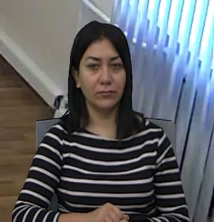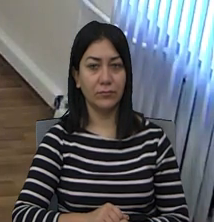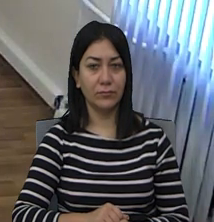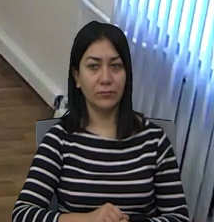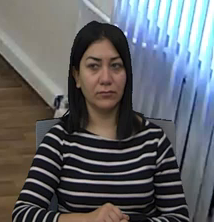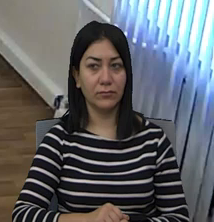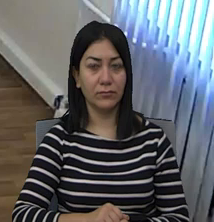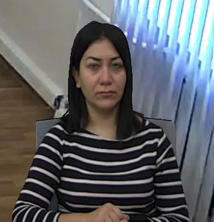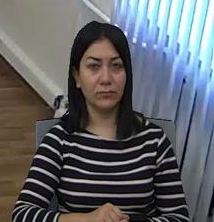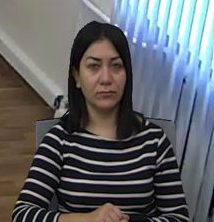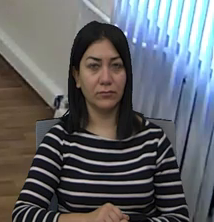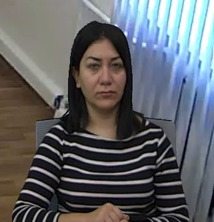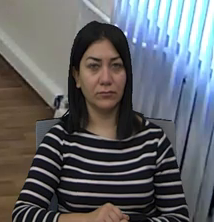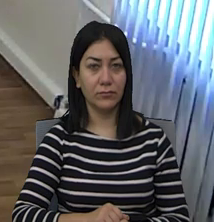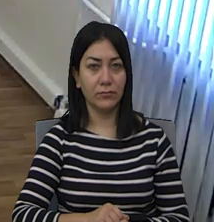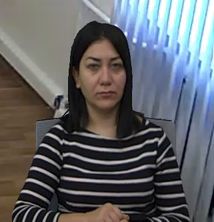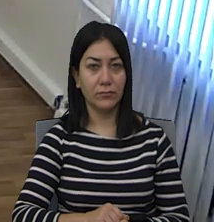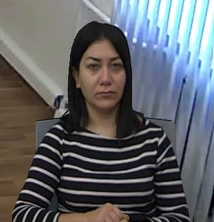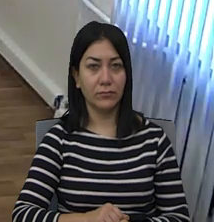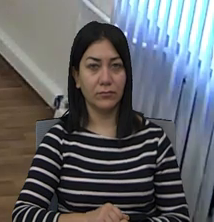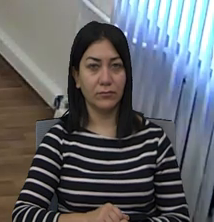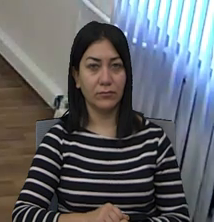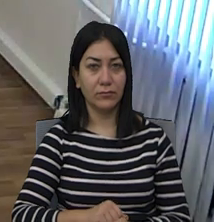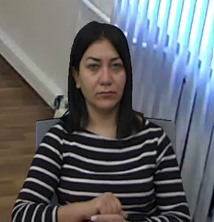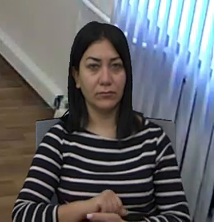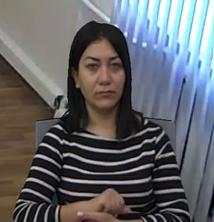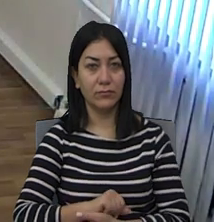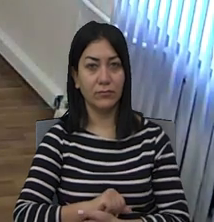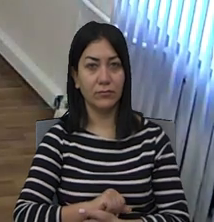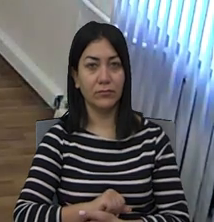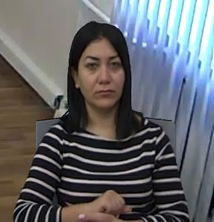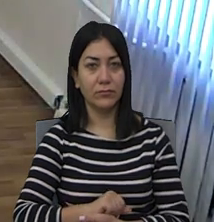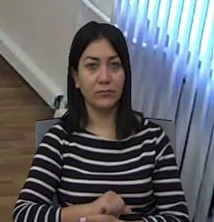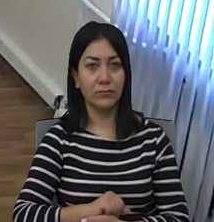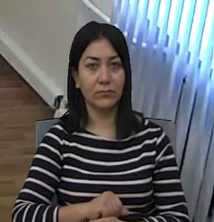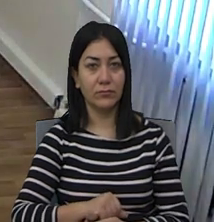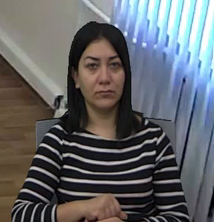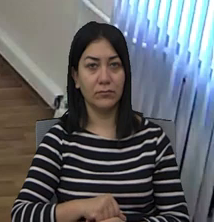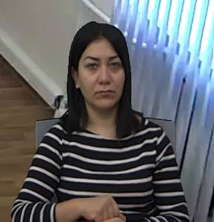enlarge the scope of cooperation with this body.